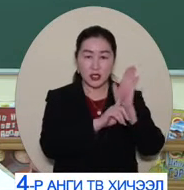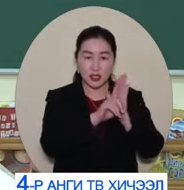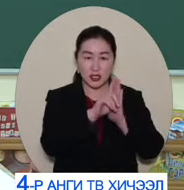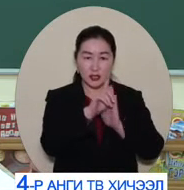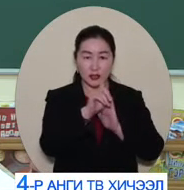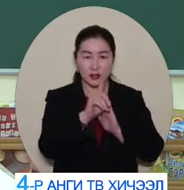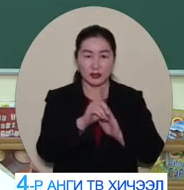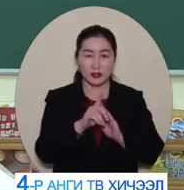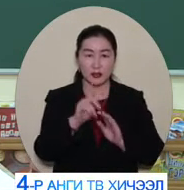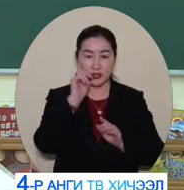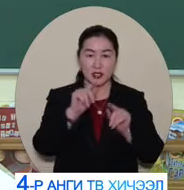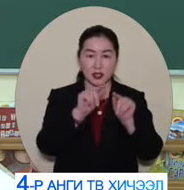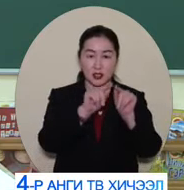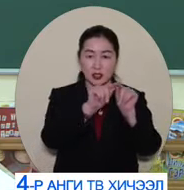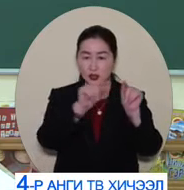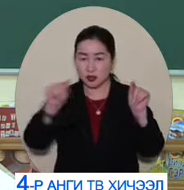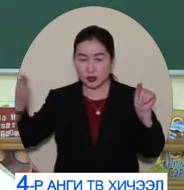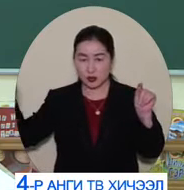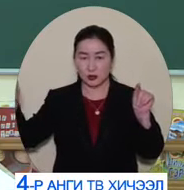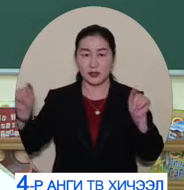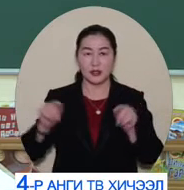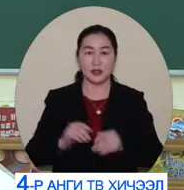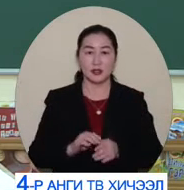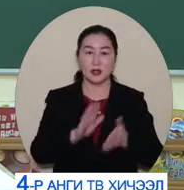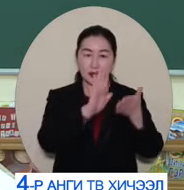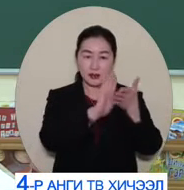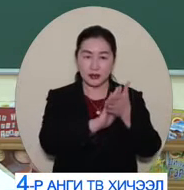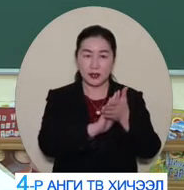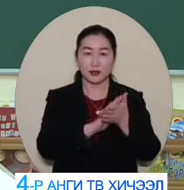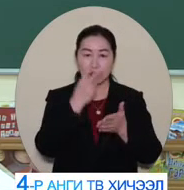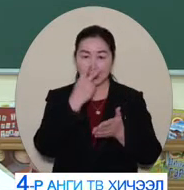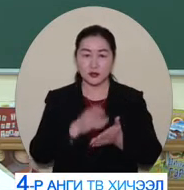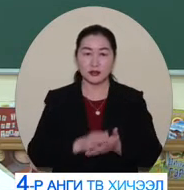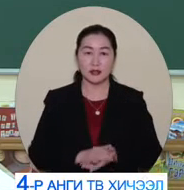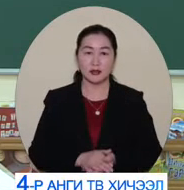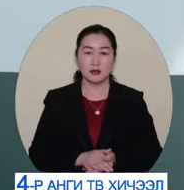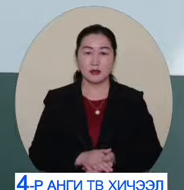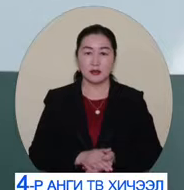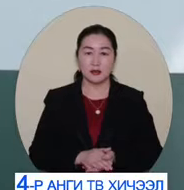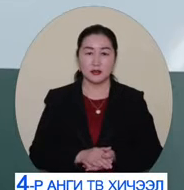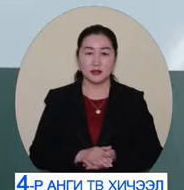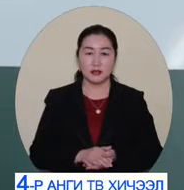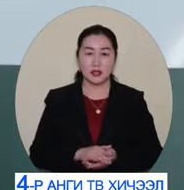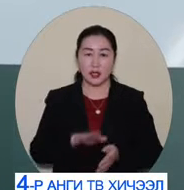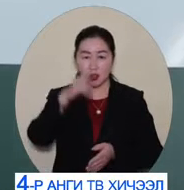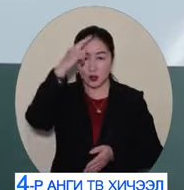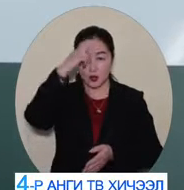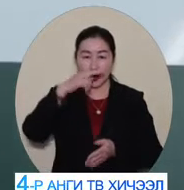палетикны эхлэл маань эхлэлийг бүгдээрээ нэг шугамд энэ зургийг ингээд ажиглаж байхад бүгдээрээ яг нэг шугамн дээр